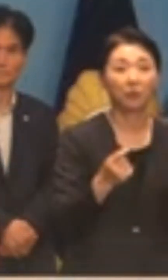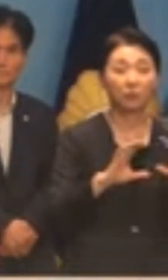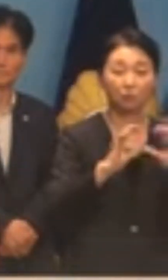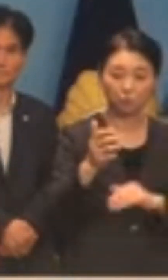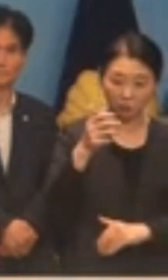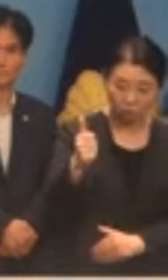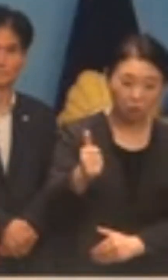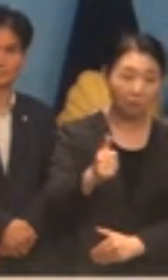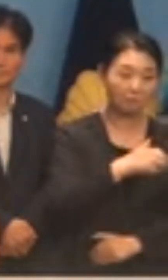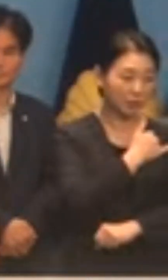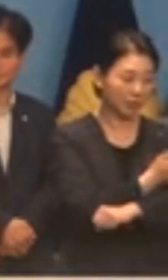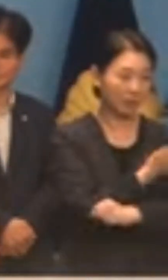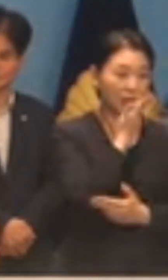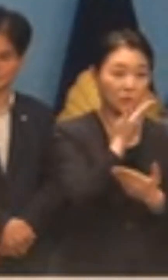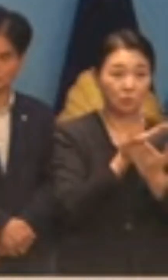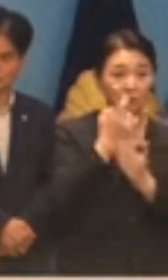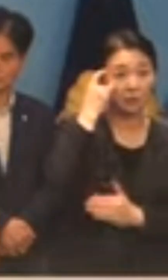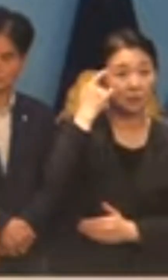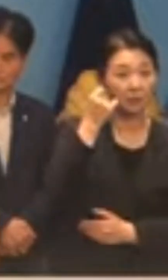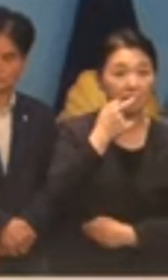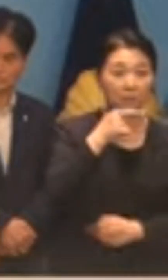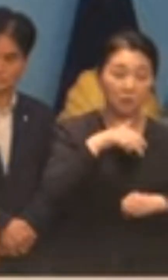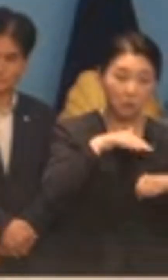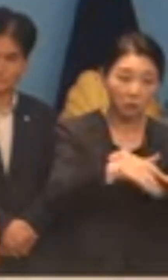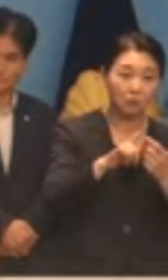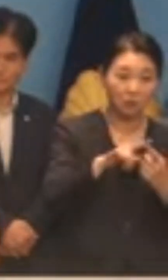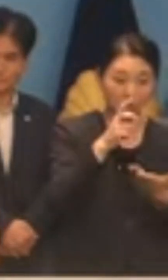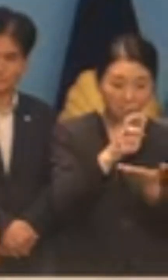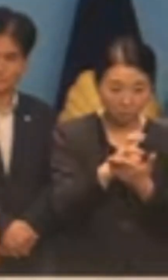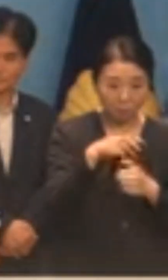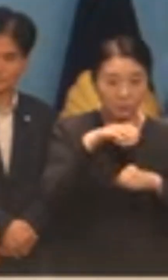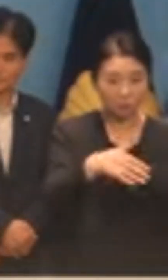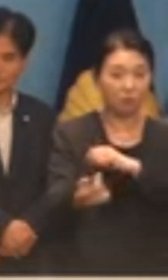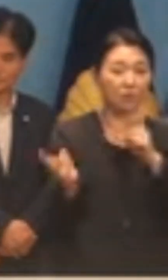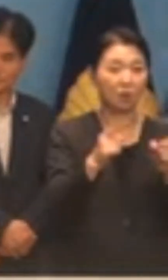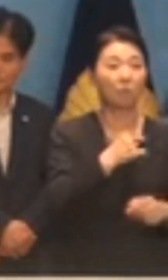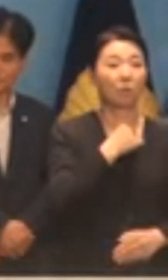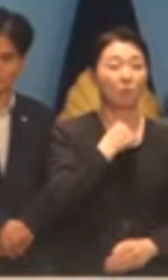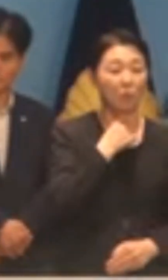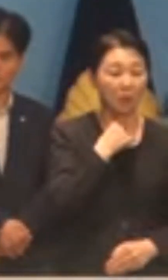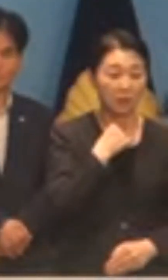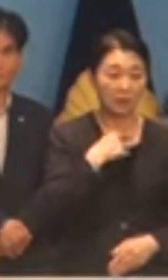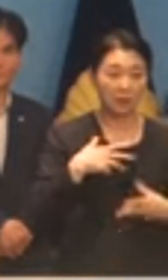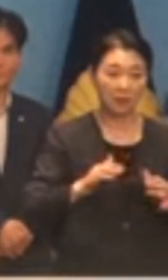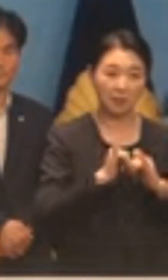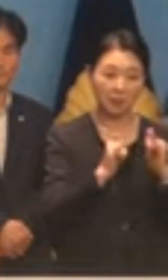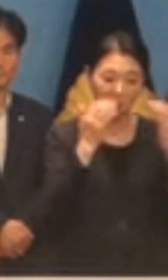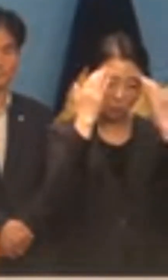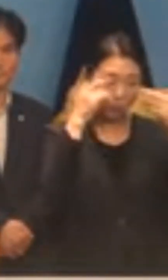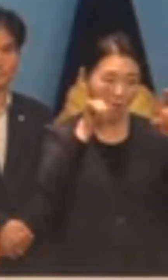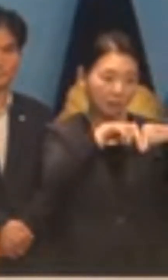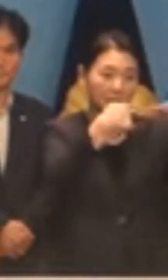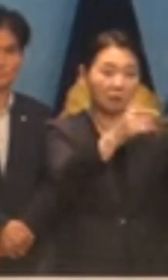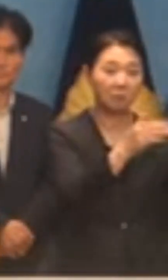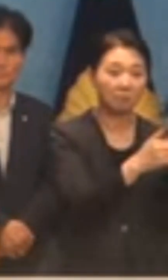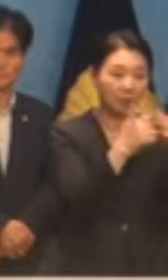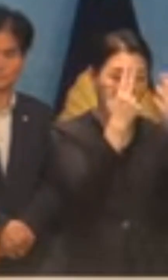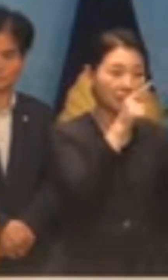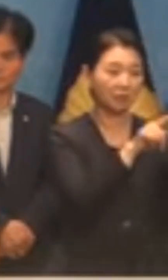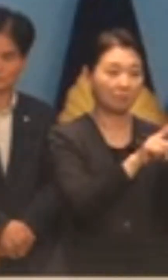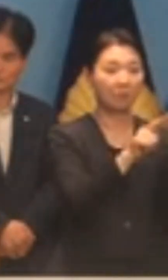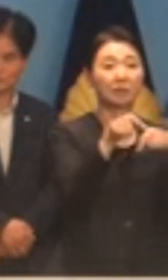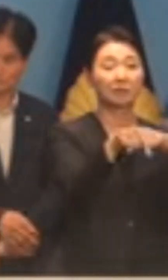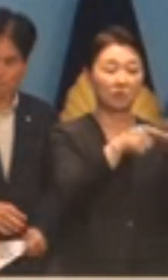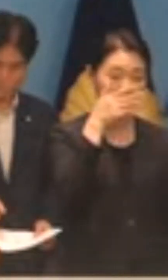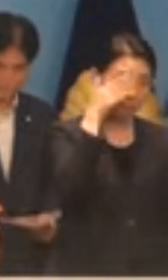주권과 인권을 소중히 여기며 민주주의와 법치주의를 회복하고 약자의 고통에 응답하려는 이재명 후보의